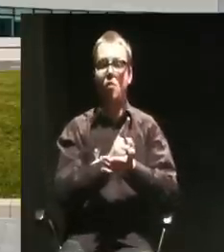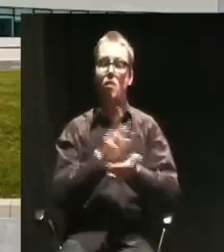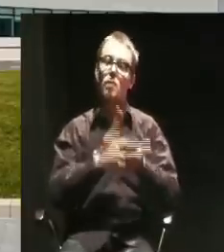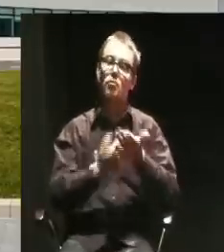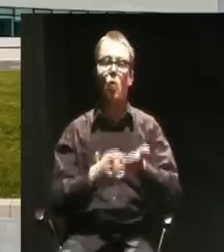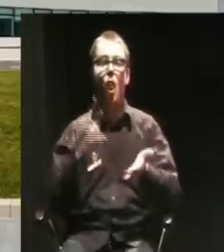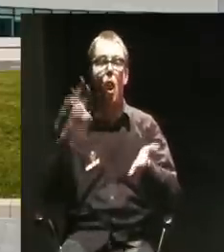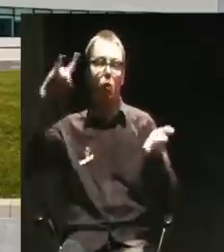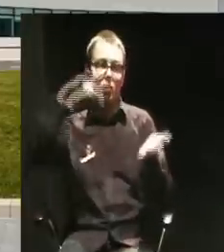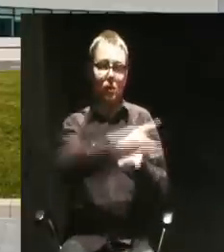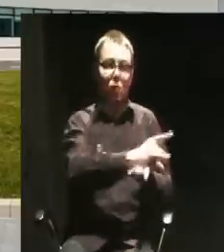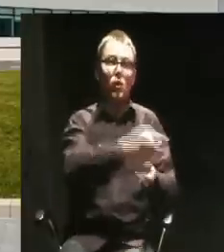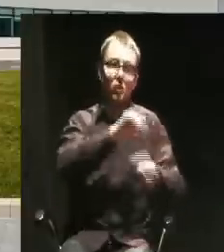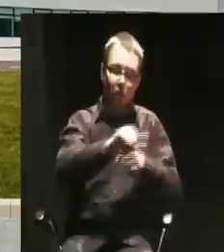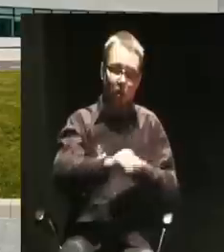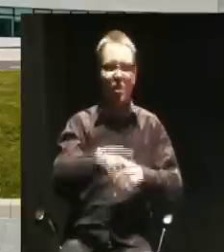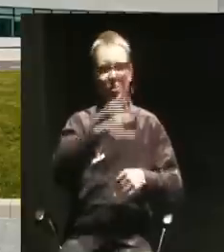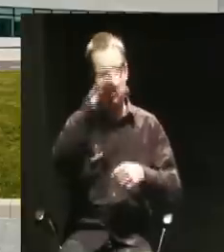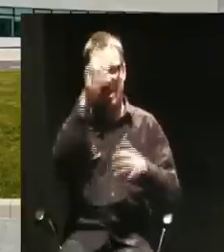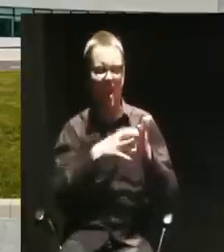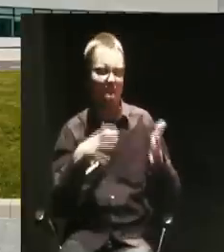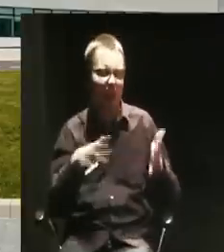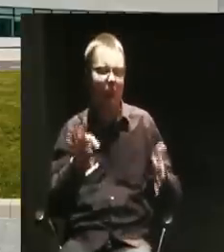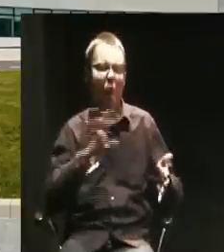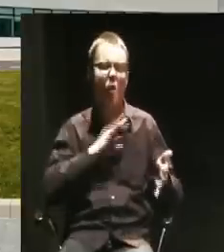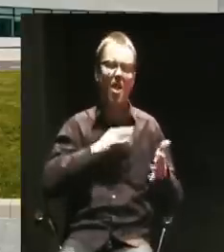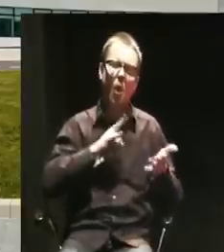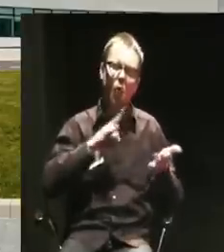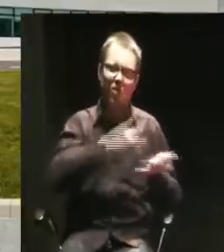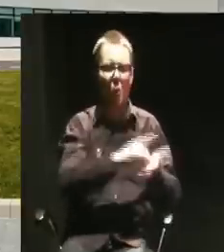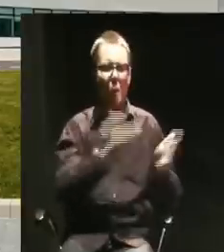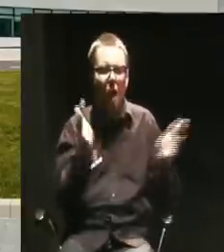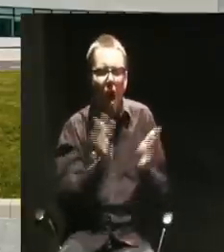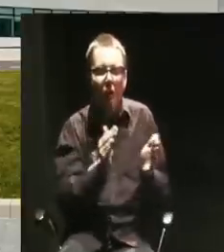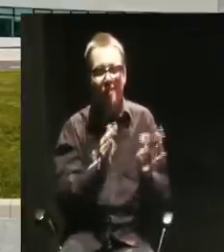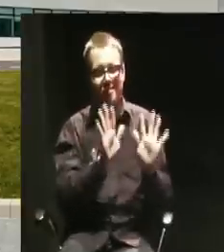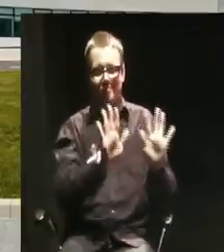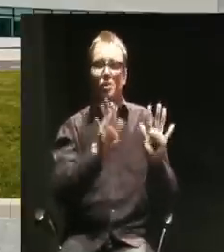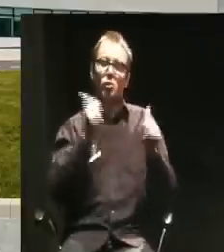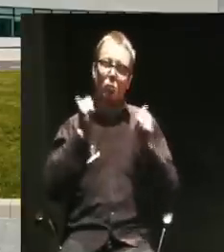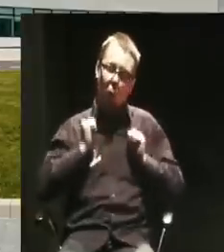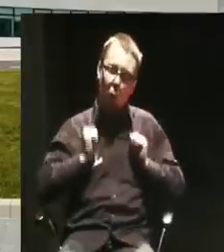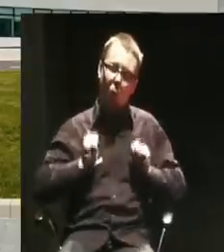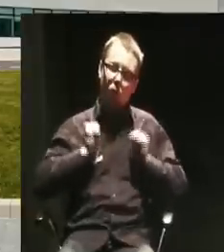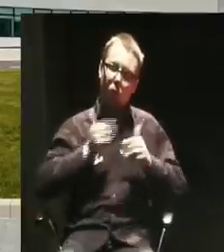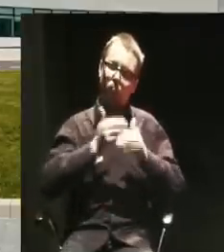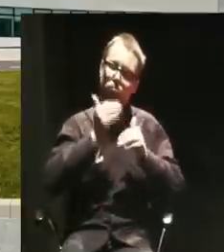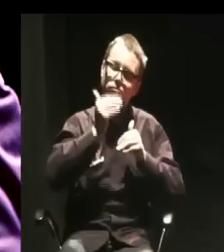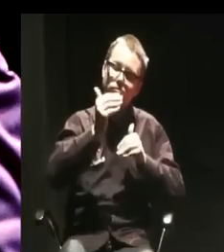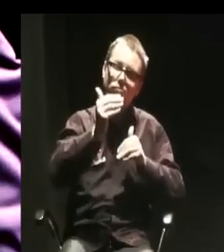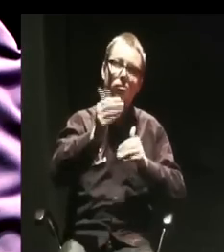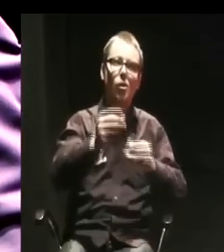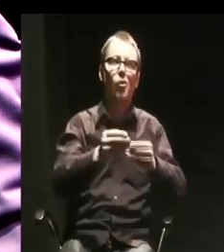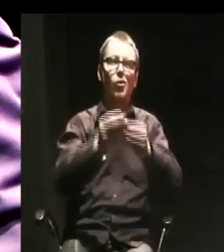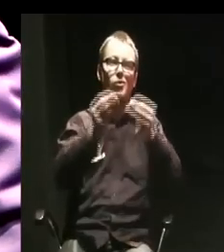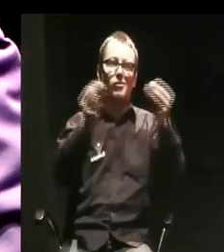ale słuchajcie, nie od razu Rzym zbudowali. Cieszmy się, bo to jest jedyne lotnisko w